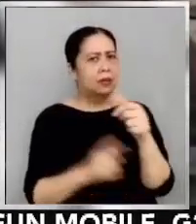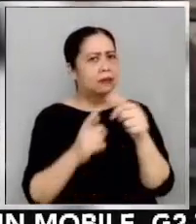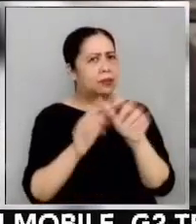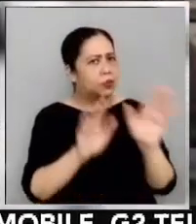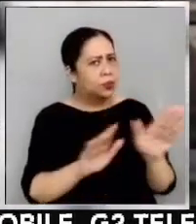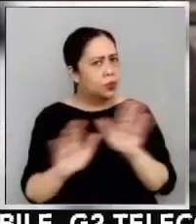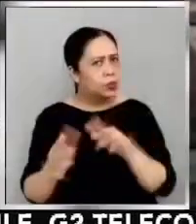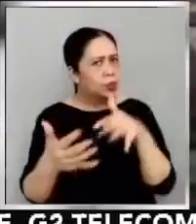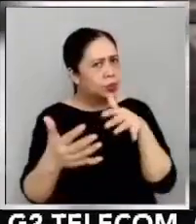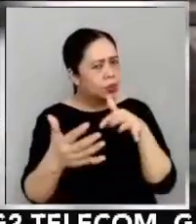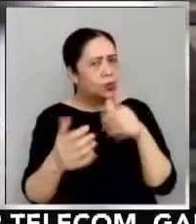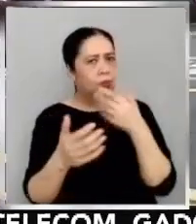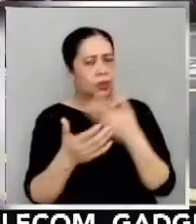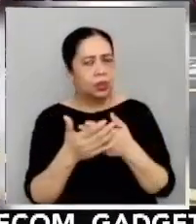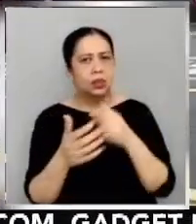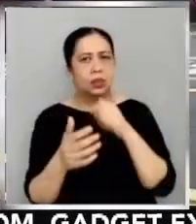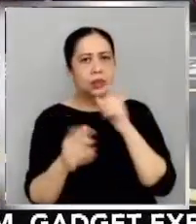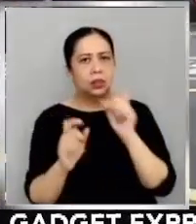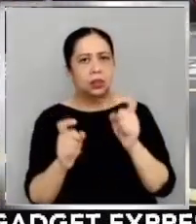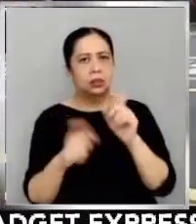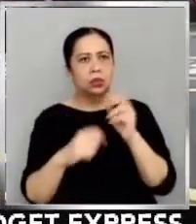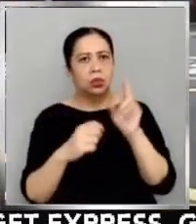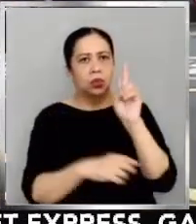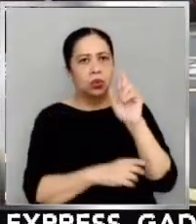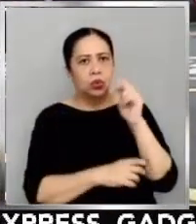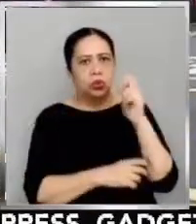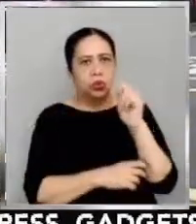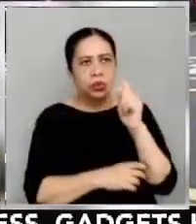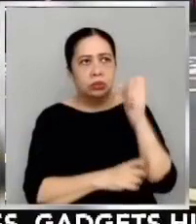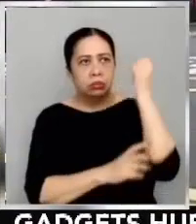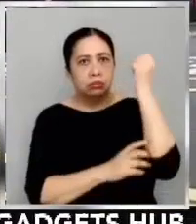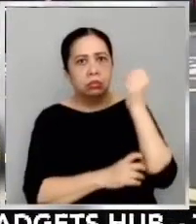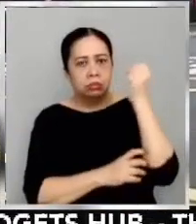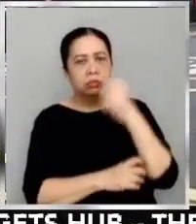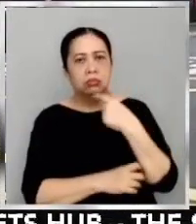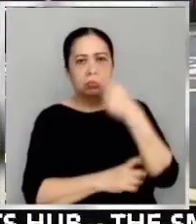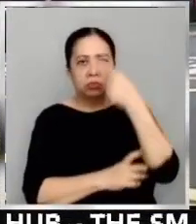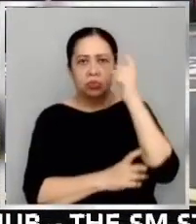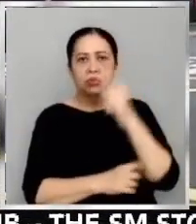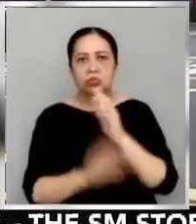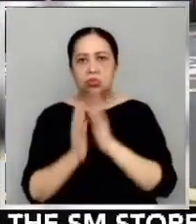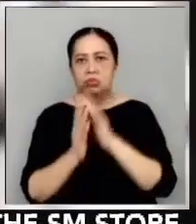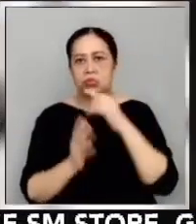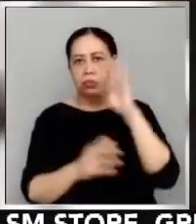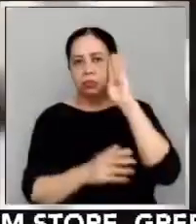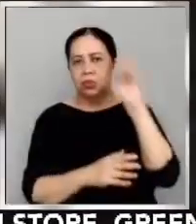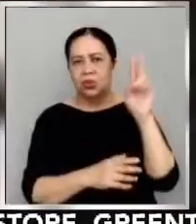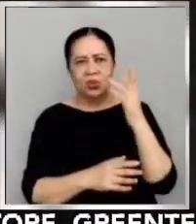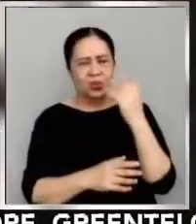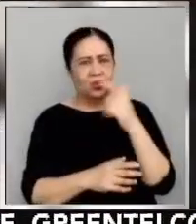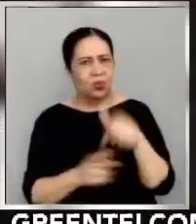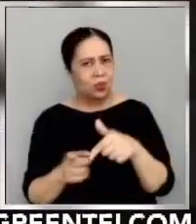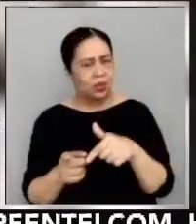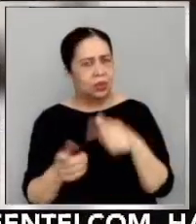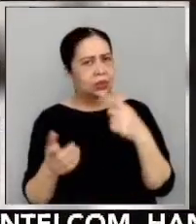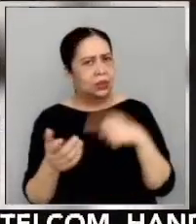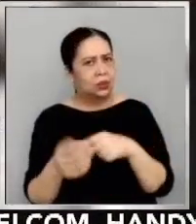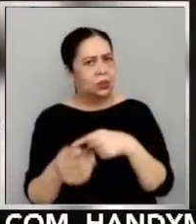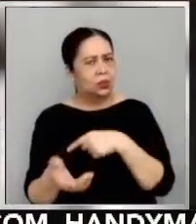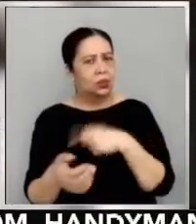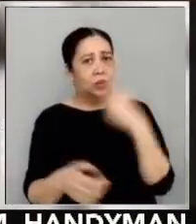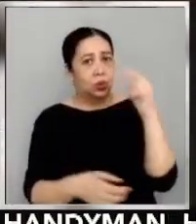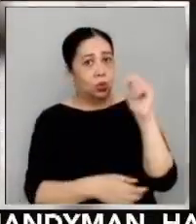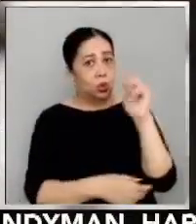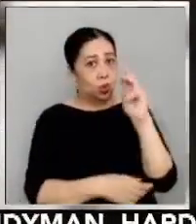mabuti. Hindi rin daw dapat ginawang urgent bill ito tulad ng hiling ni Pangulong Bongbong Marcos dahil sa Norway nga raw inabot ng 12